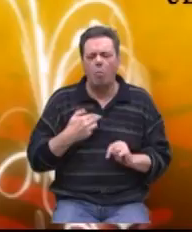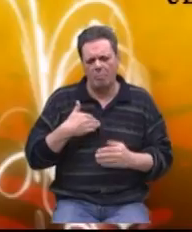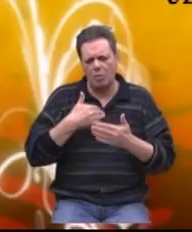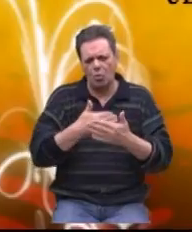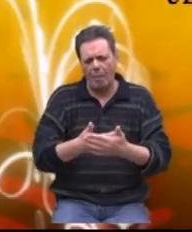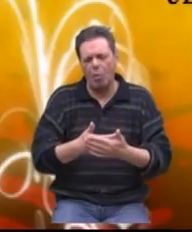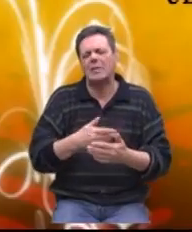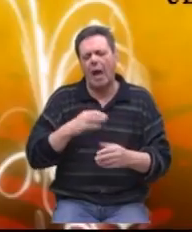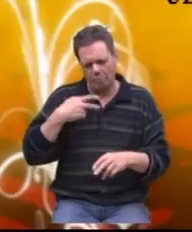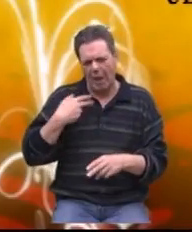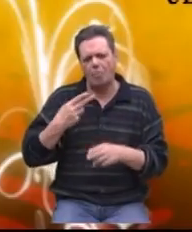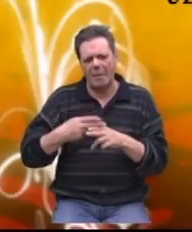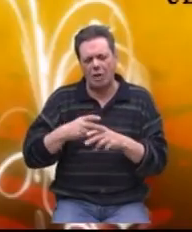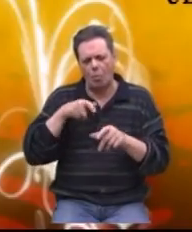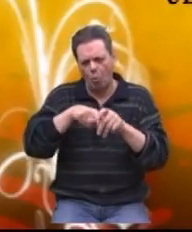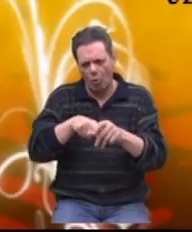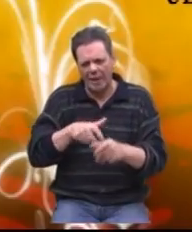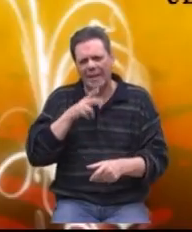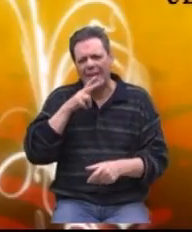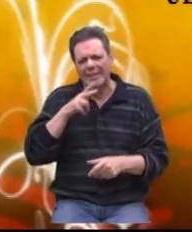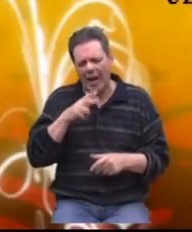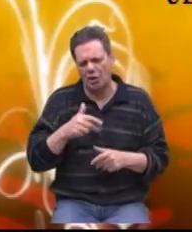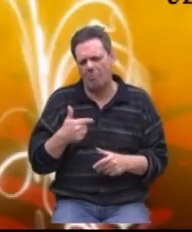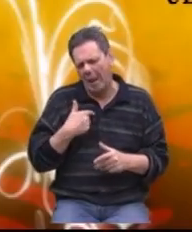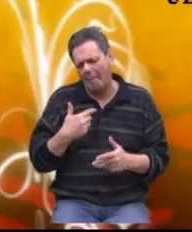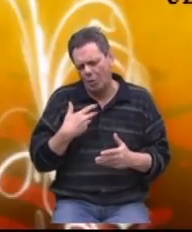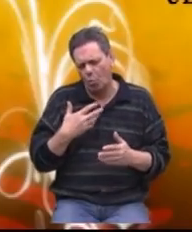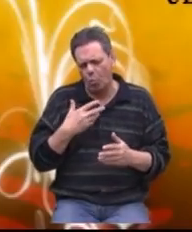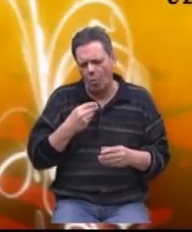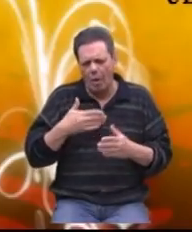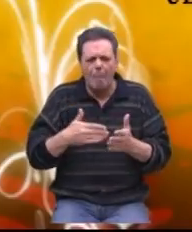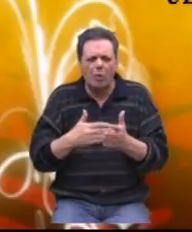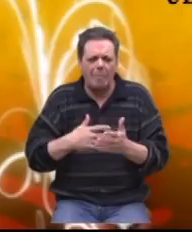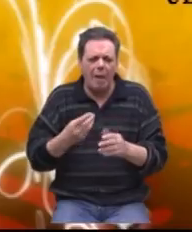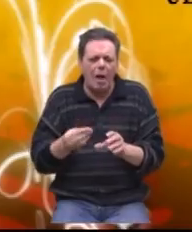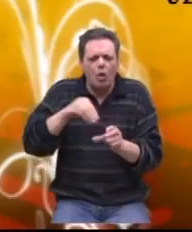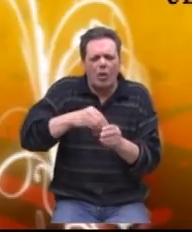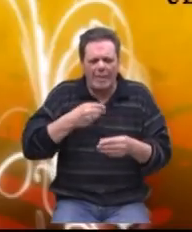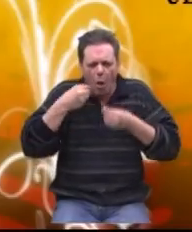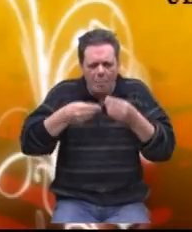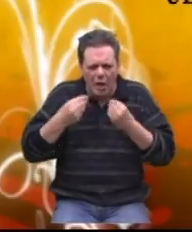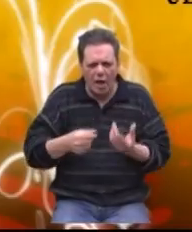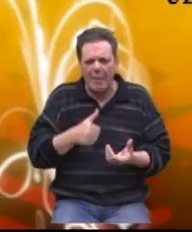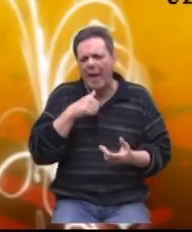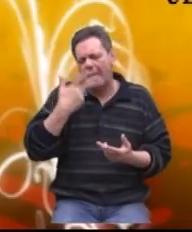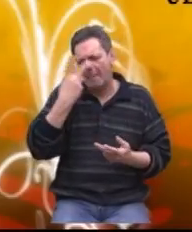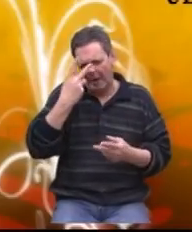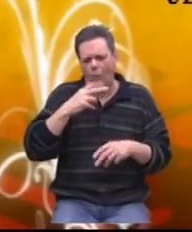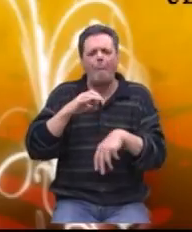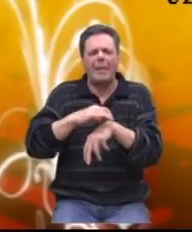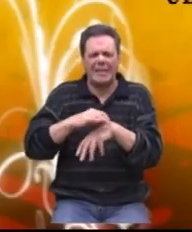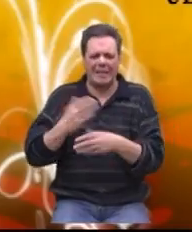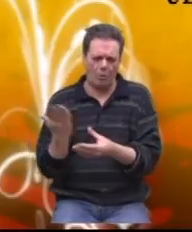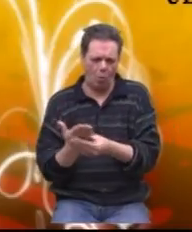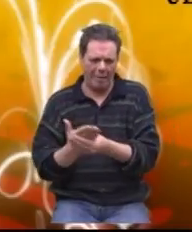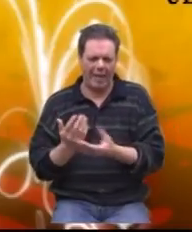s pacijentom u kontakt, tražimo, u pravilu su nam potrebna neka dodatna pojašnjenja i relevantna medicinska dokumentacija.